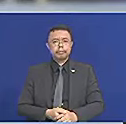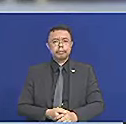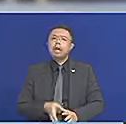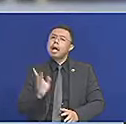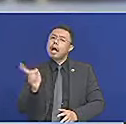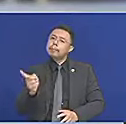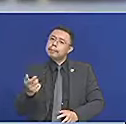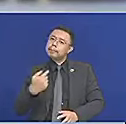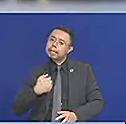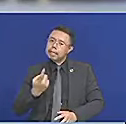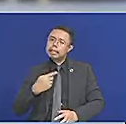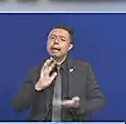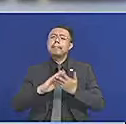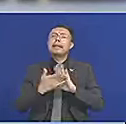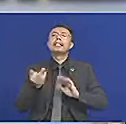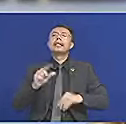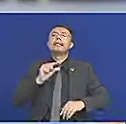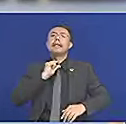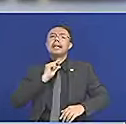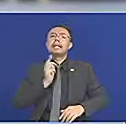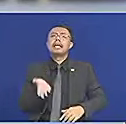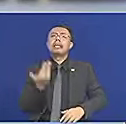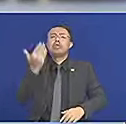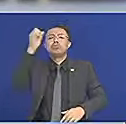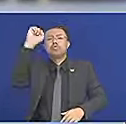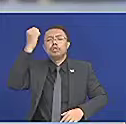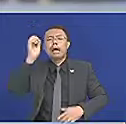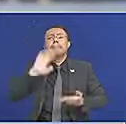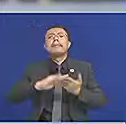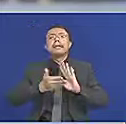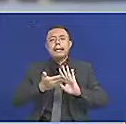Karena kita juga pernah jadi pendeta yang hidup susah.